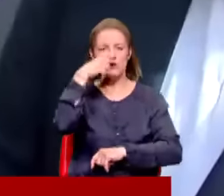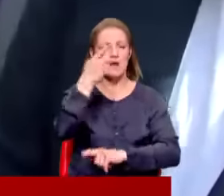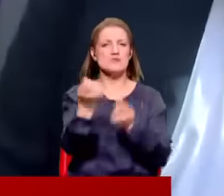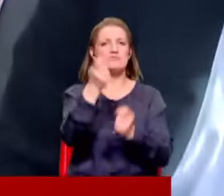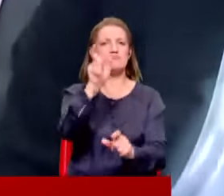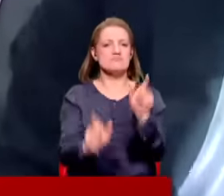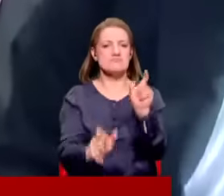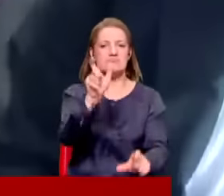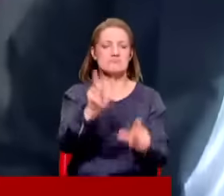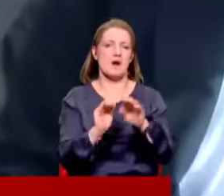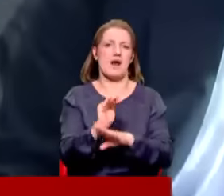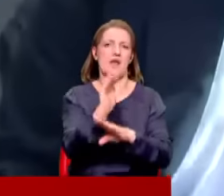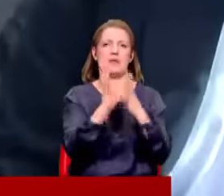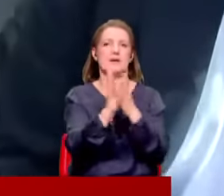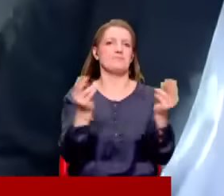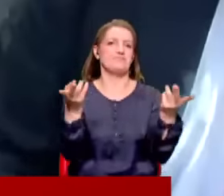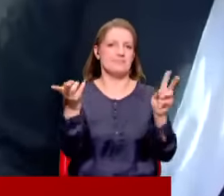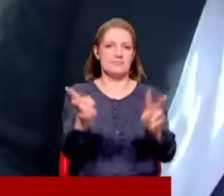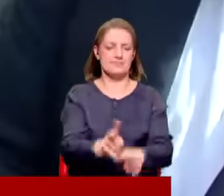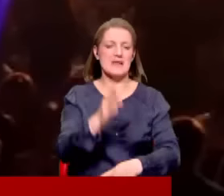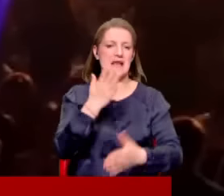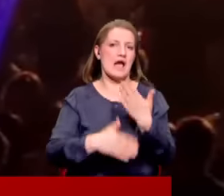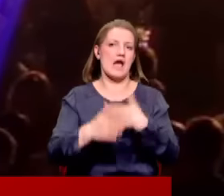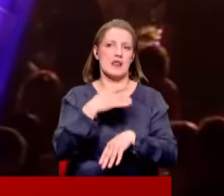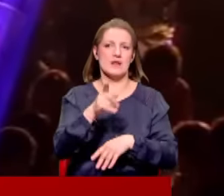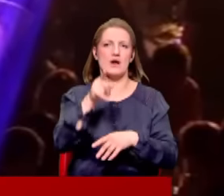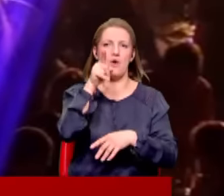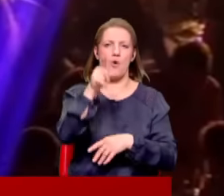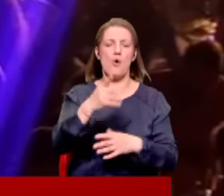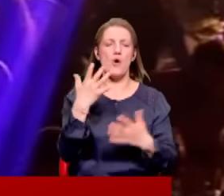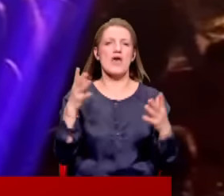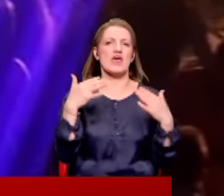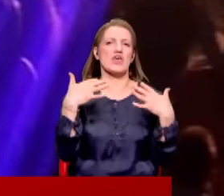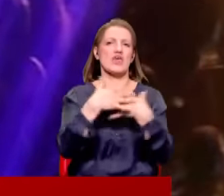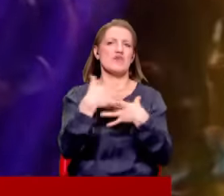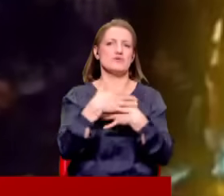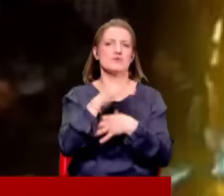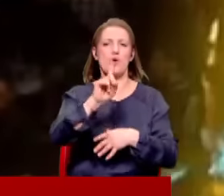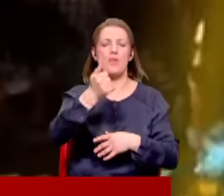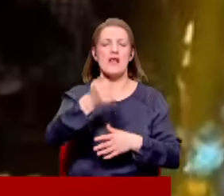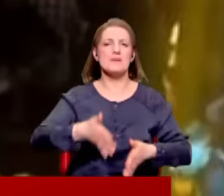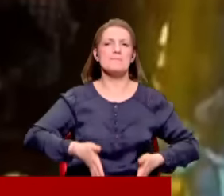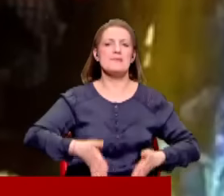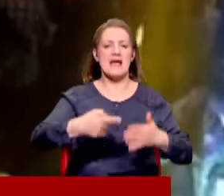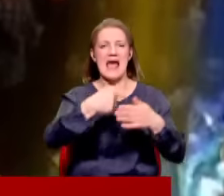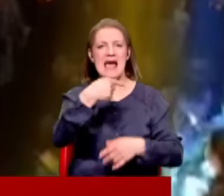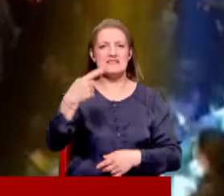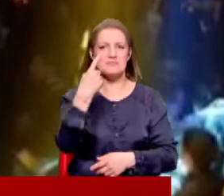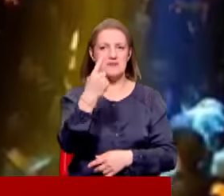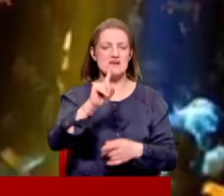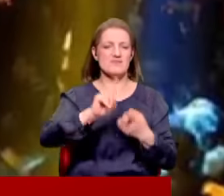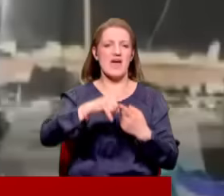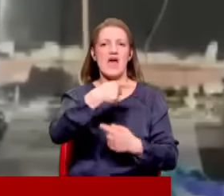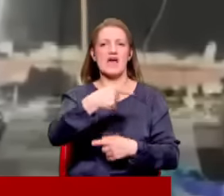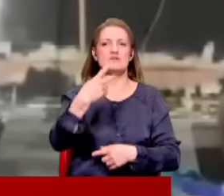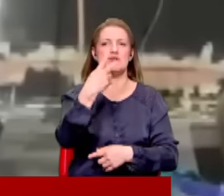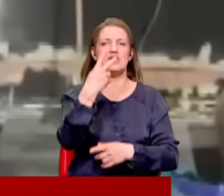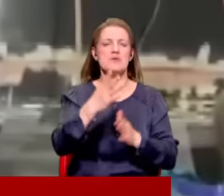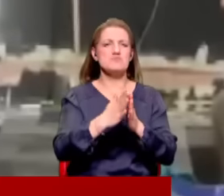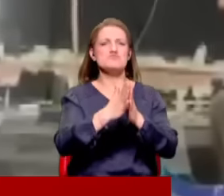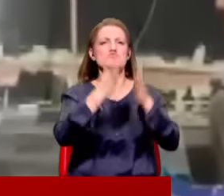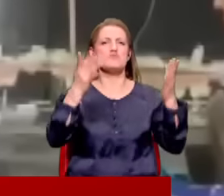çalışanlar hayatını kaybetti ve yaralandı. İşte o gece kulübü 16 katlı binanın eksi 1 ve eksi 2. katlarında